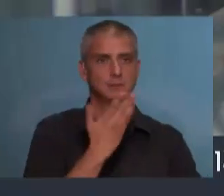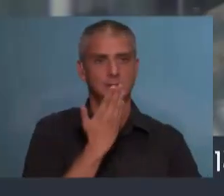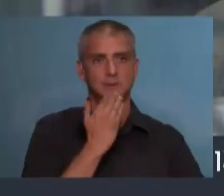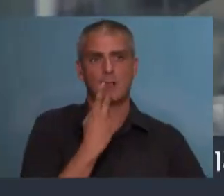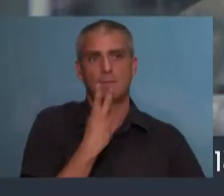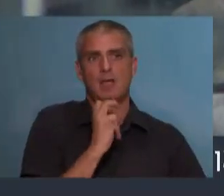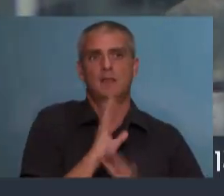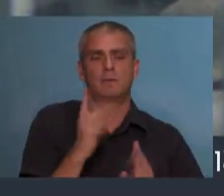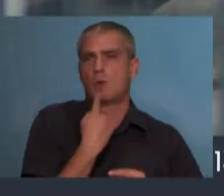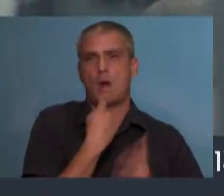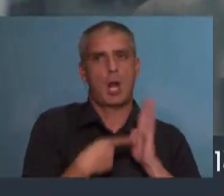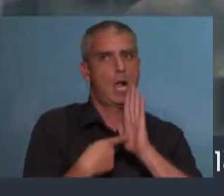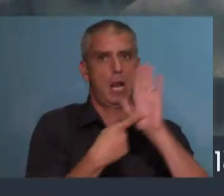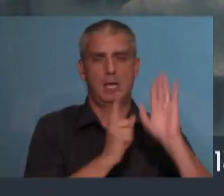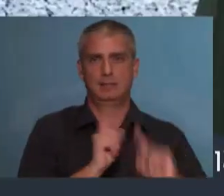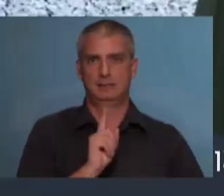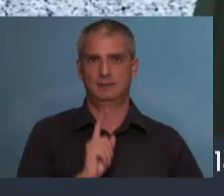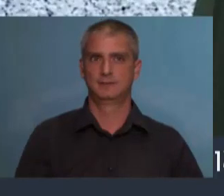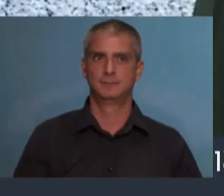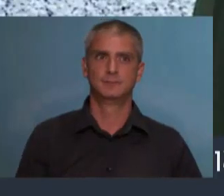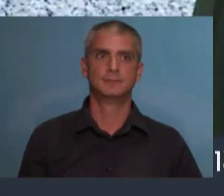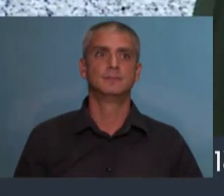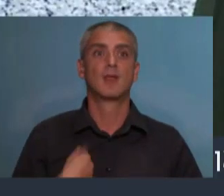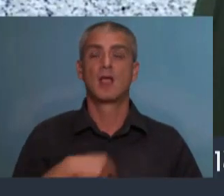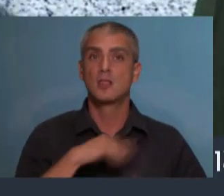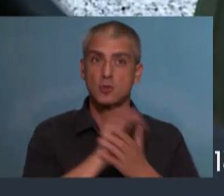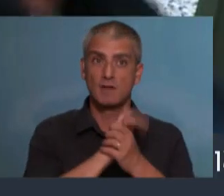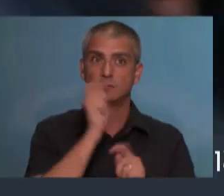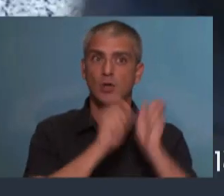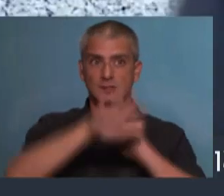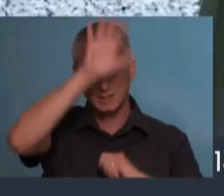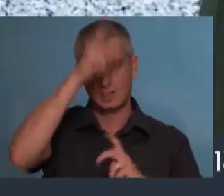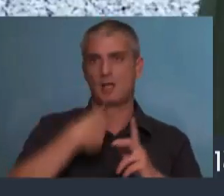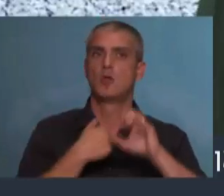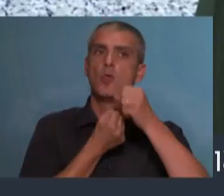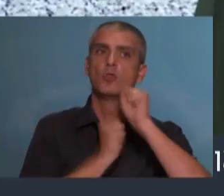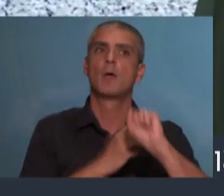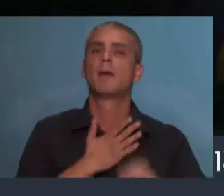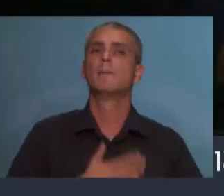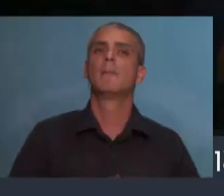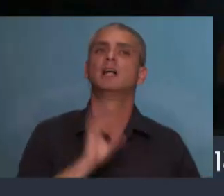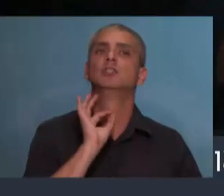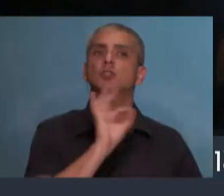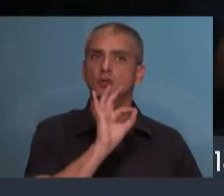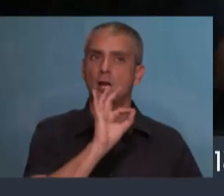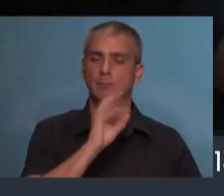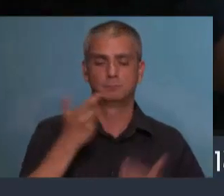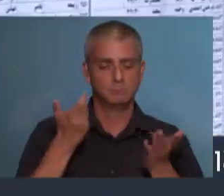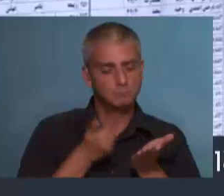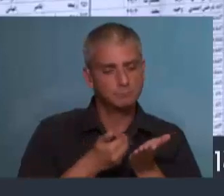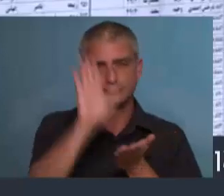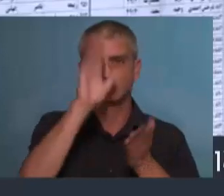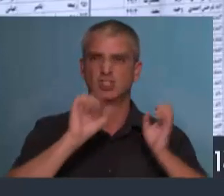העדיפו שלא להשמיע אותה בפומבי. אנחנו חברים של אזרחי איראן, אנחנו תומכים ברצון שלהם להתנער